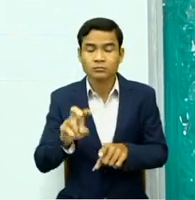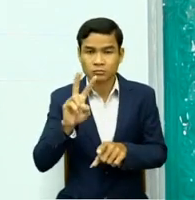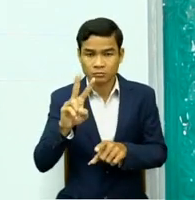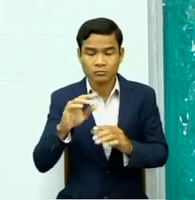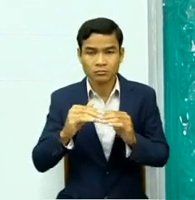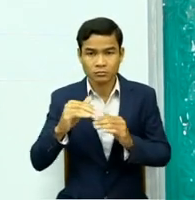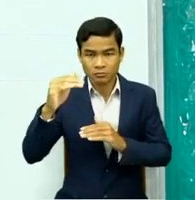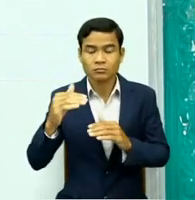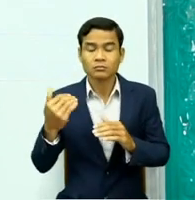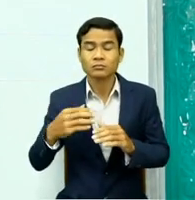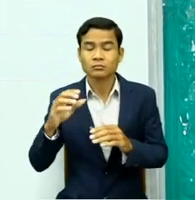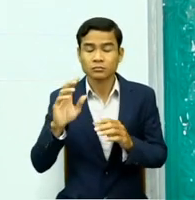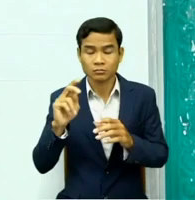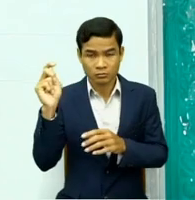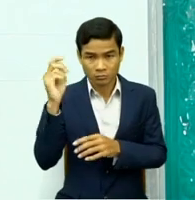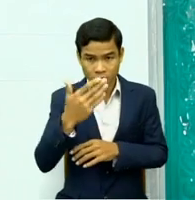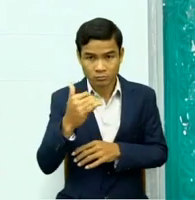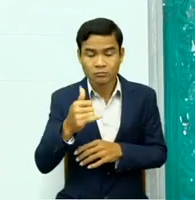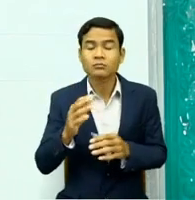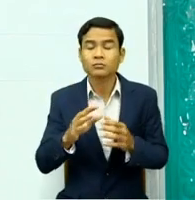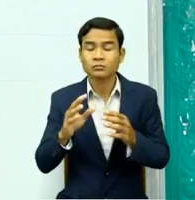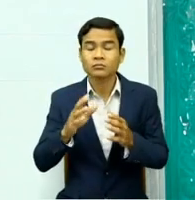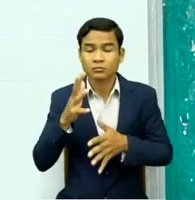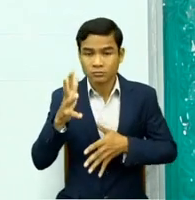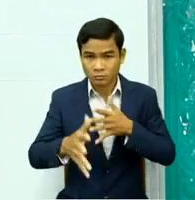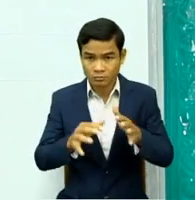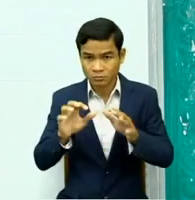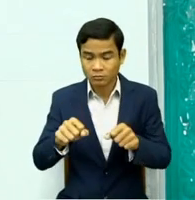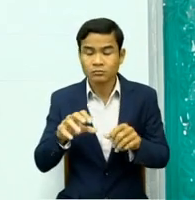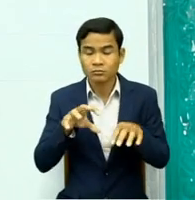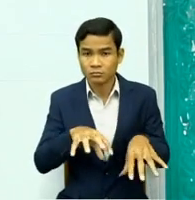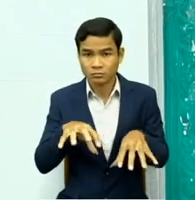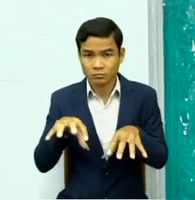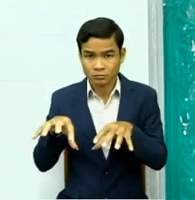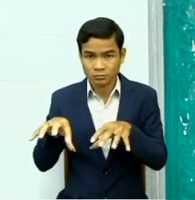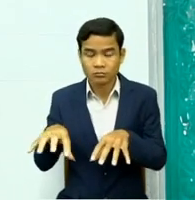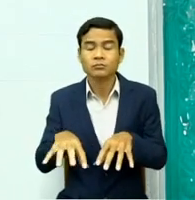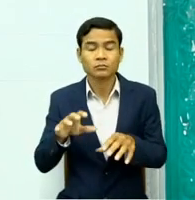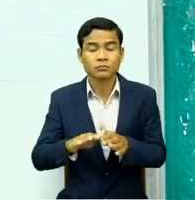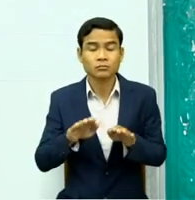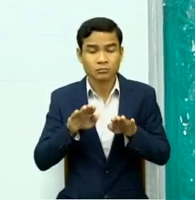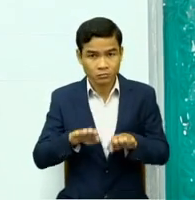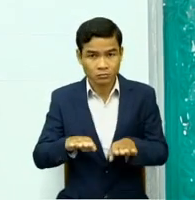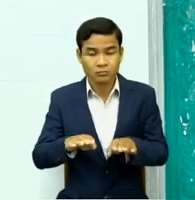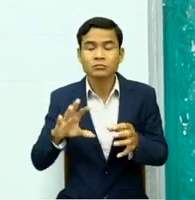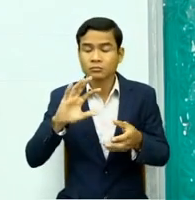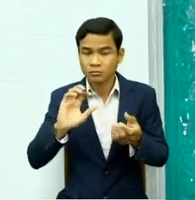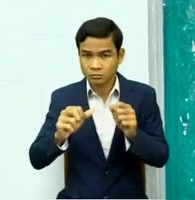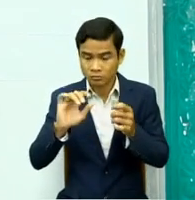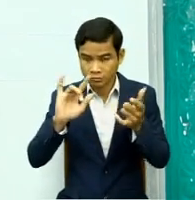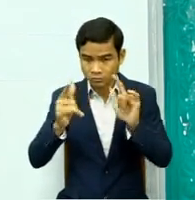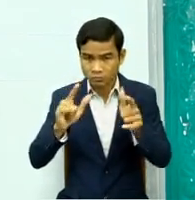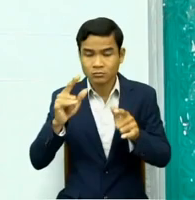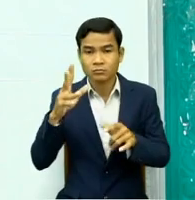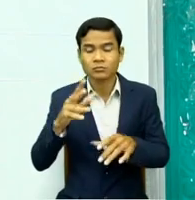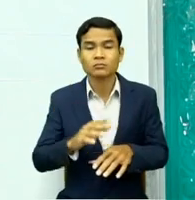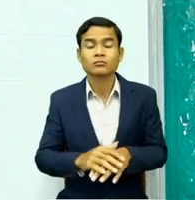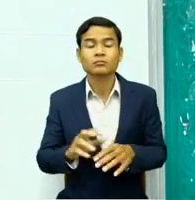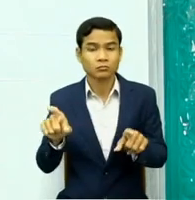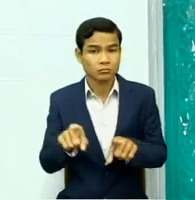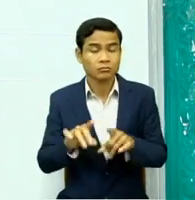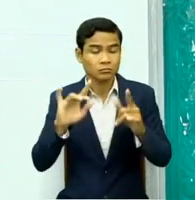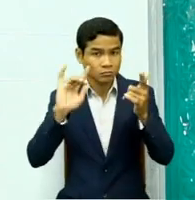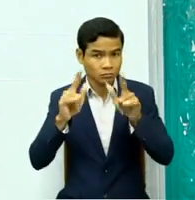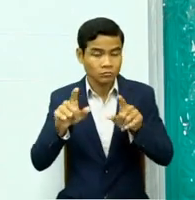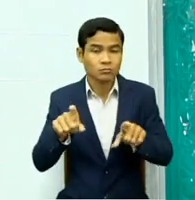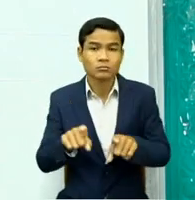ព្រម ទាំង មាន រូប ឬ និមិត្ត សញ្ញា និង ទី តាំង នៅ ដដែល មិន ប្រែ ប្រួល ចា ល្អ ណាស់ ដូច ការ ធ្វើ